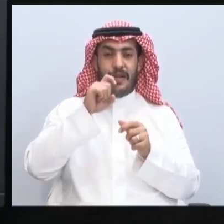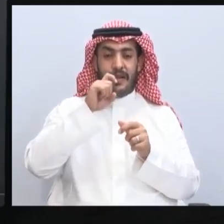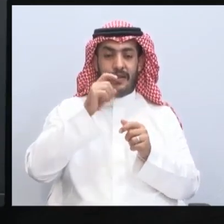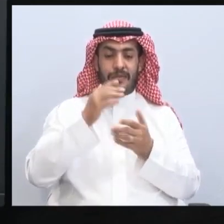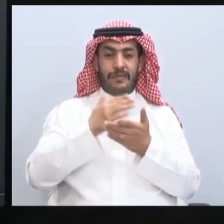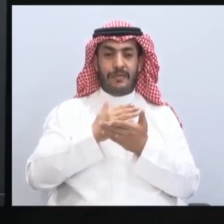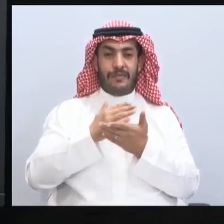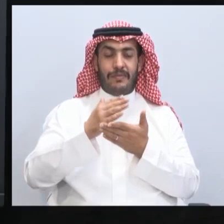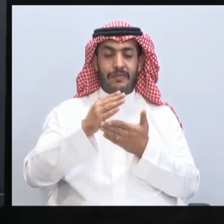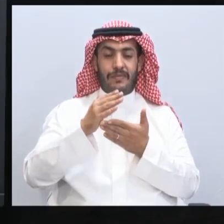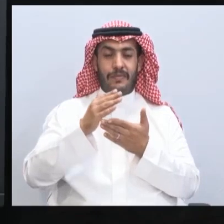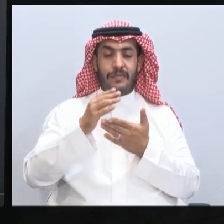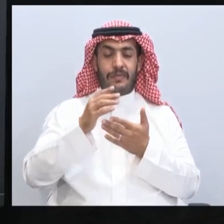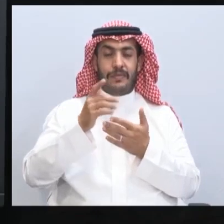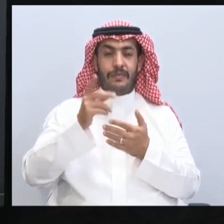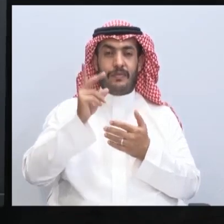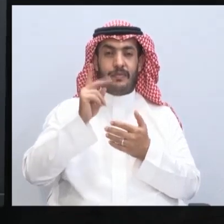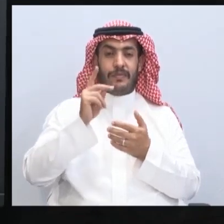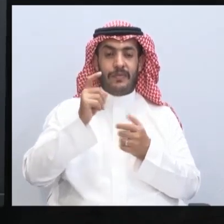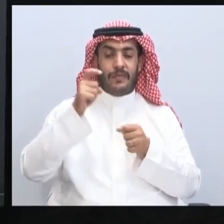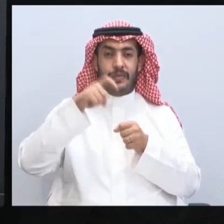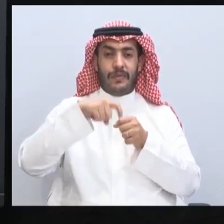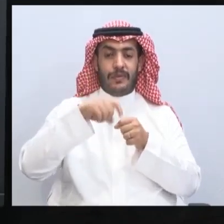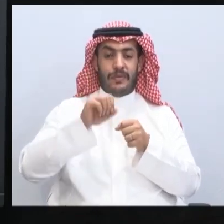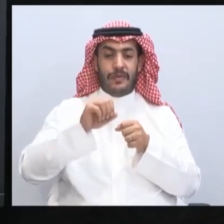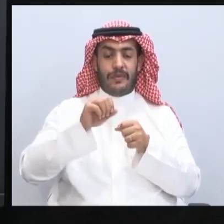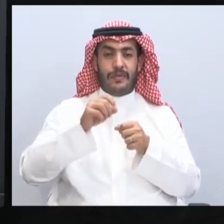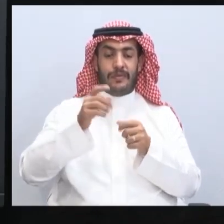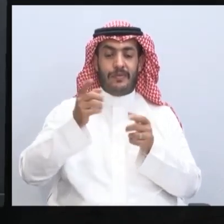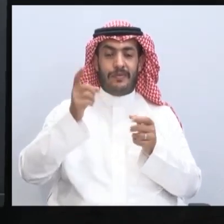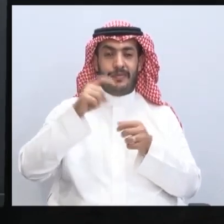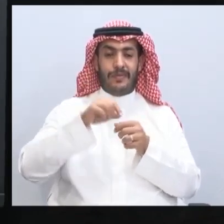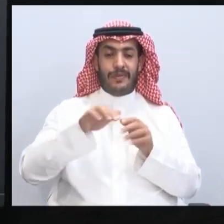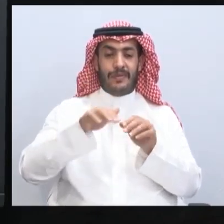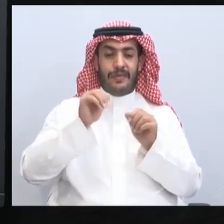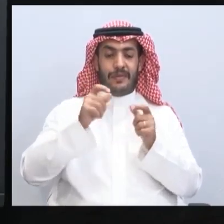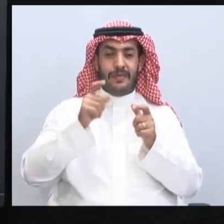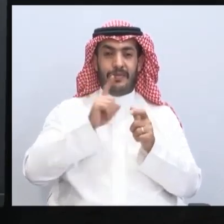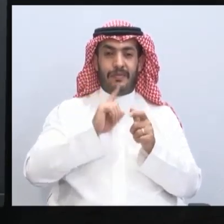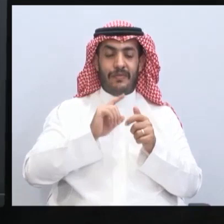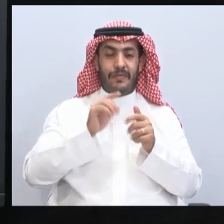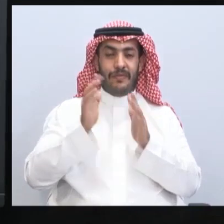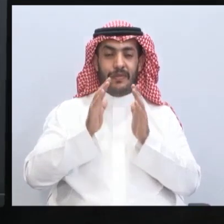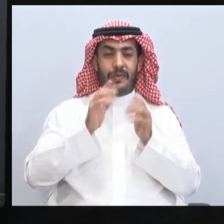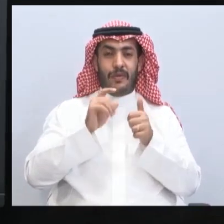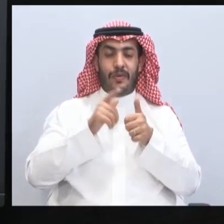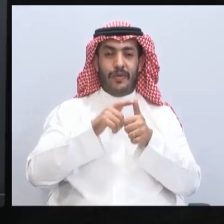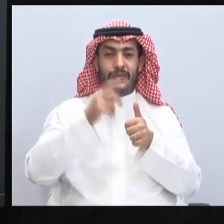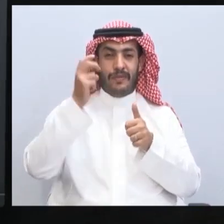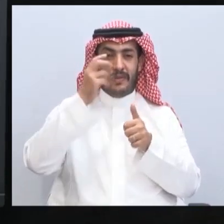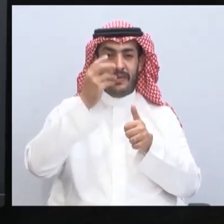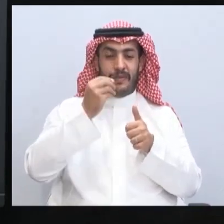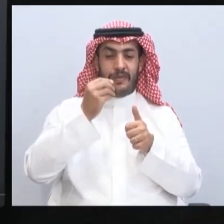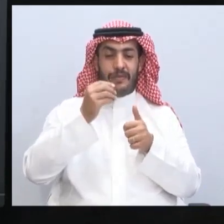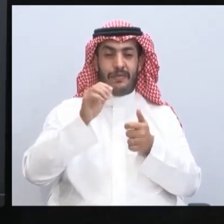واكملت طريقها ابنائي وبنات الطلاب الى ان وصلنا الى ما وصلنا اليه وانتهت الفتره الاولى من حكم الامام فيصل بن تركي